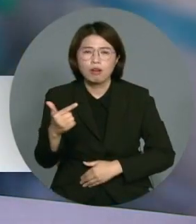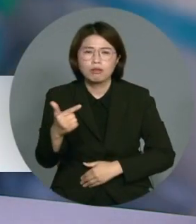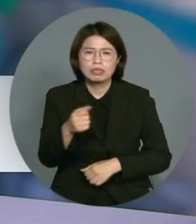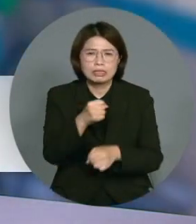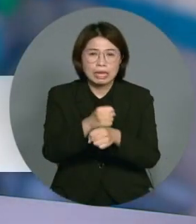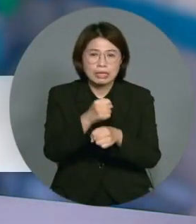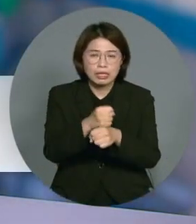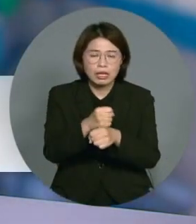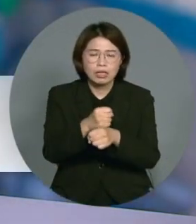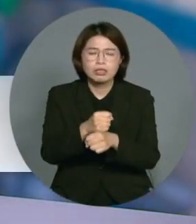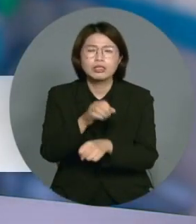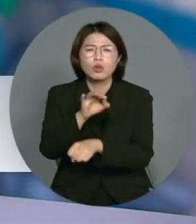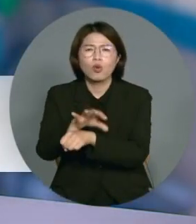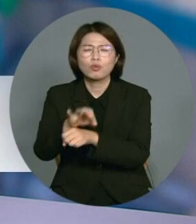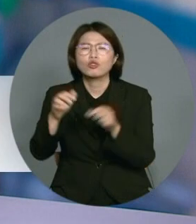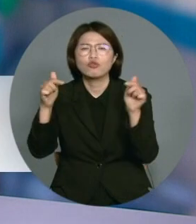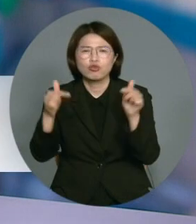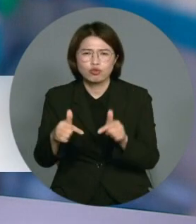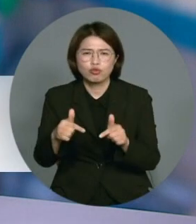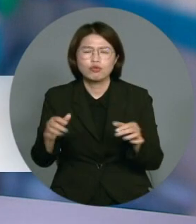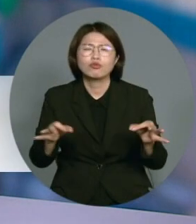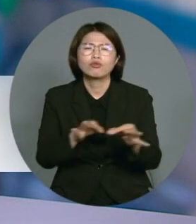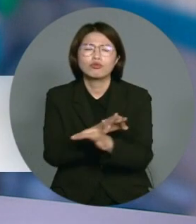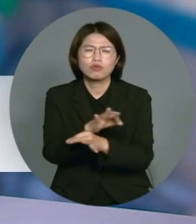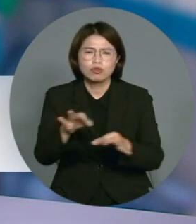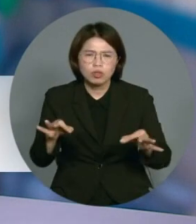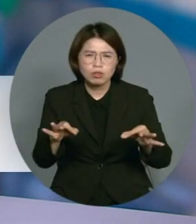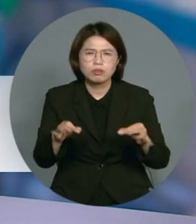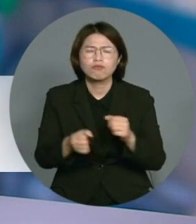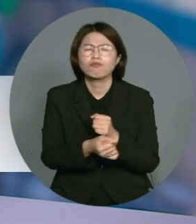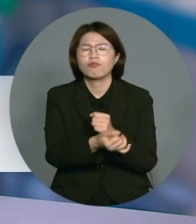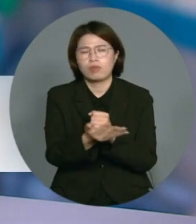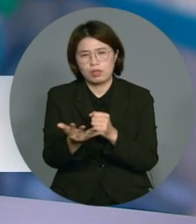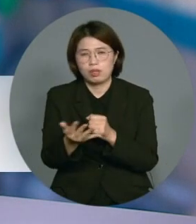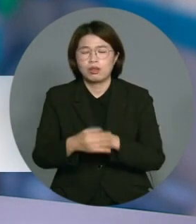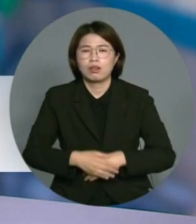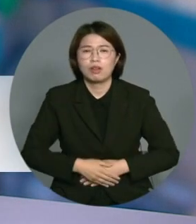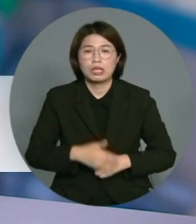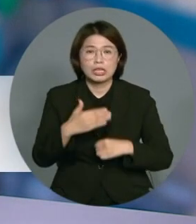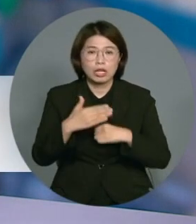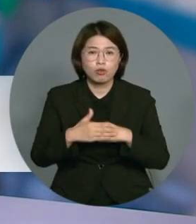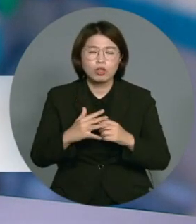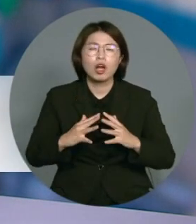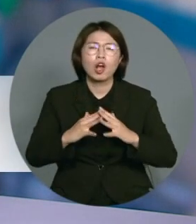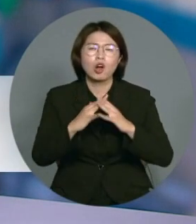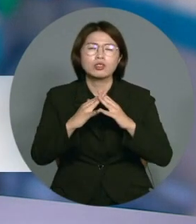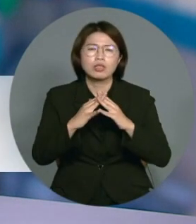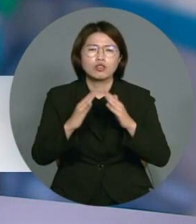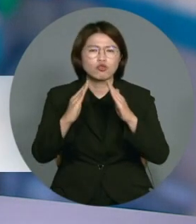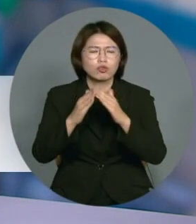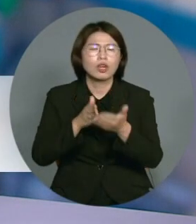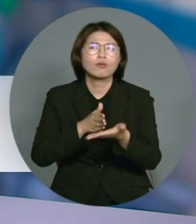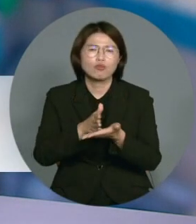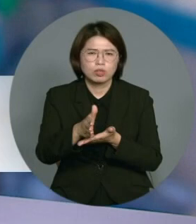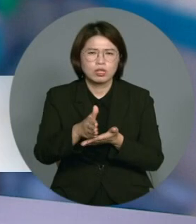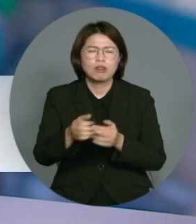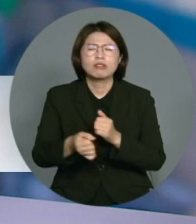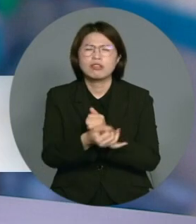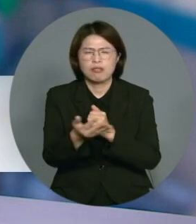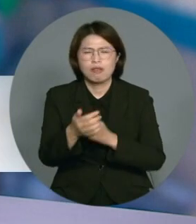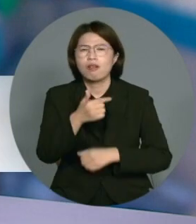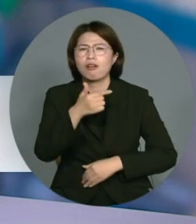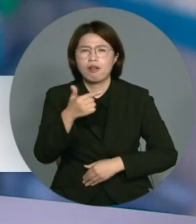소비가 감소하는 등 지역 경제 전반에 큰 충격이 예상됩니다. 대구는 특히 건설 주택 분야에 타격이